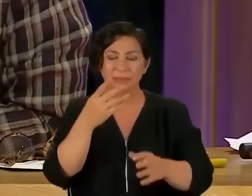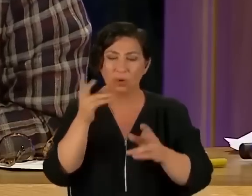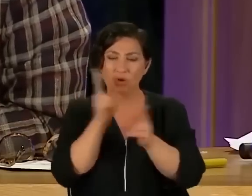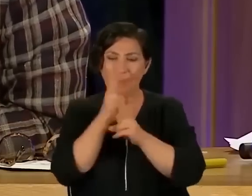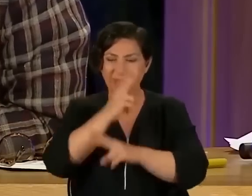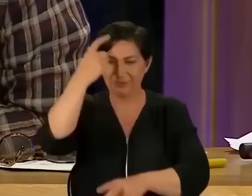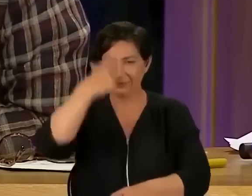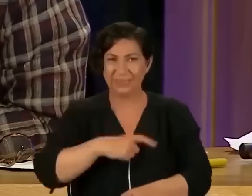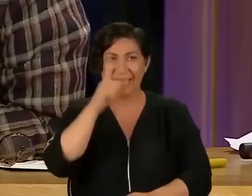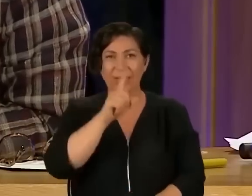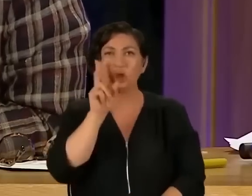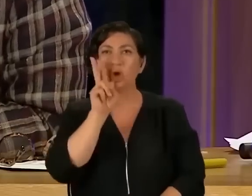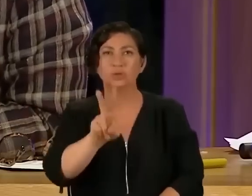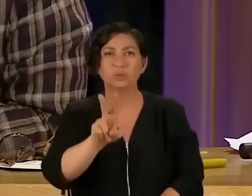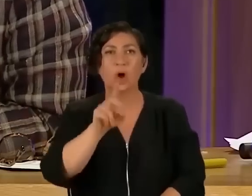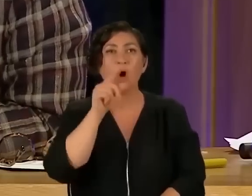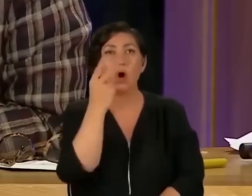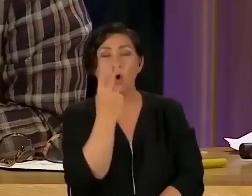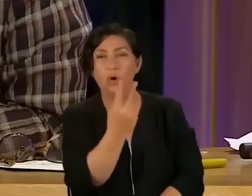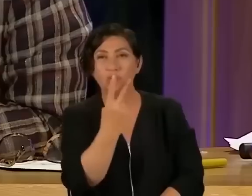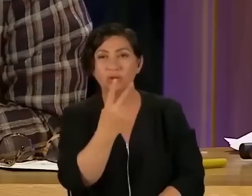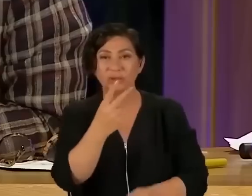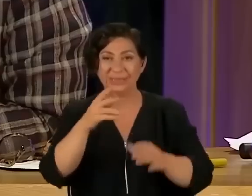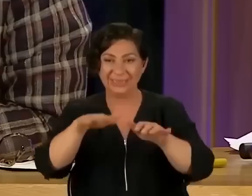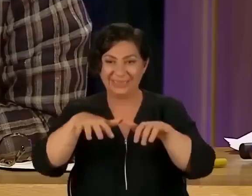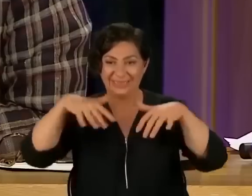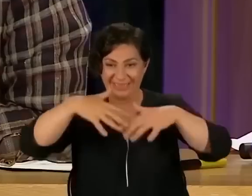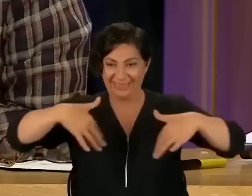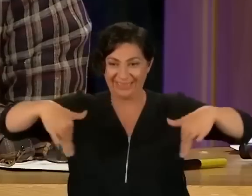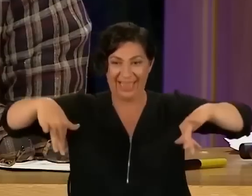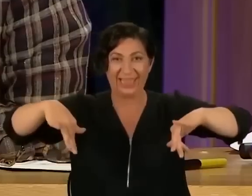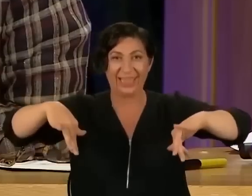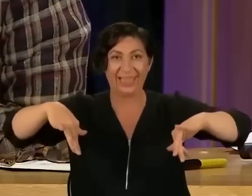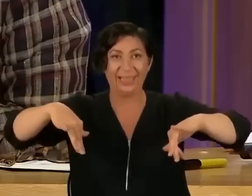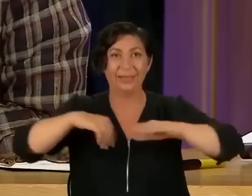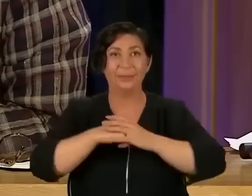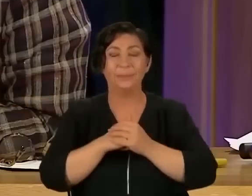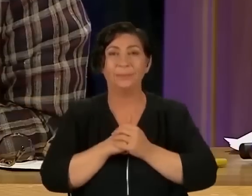stand-upçıyı ilk gördüğümüz an var ya. Evet. Yani onun sahneyi bir